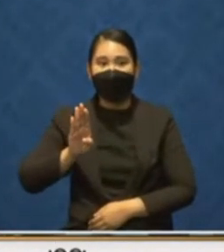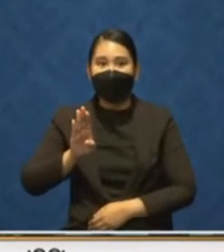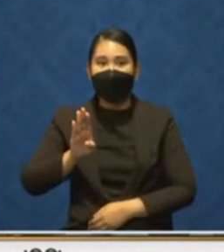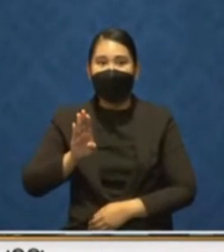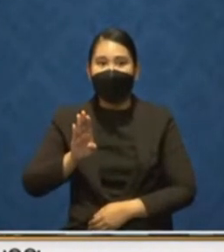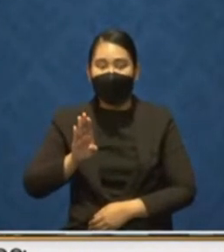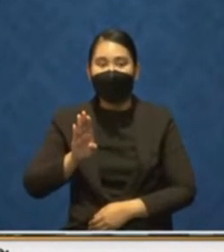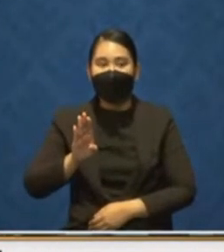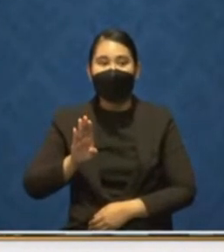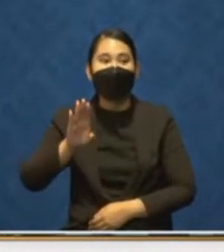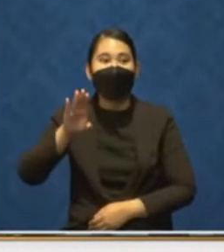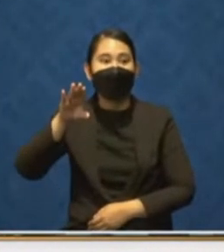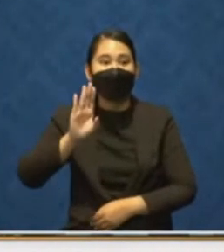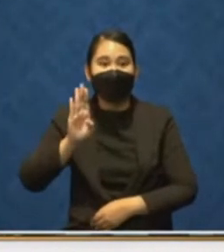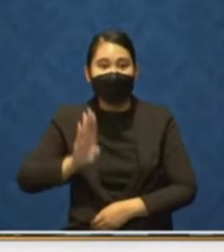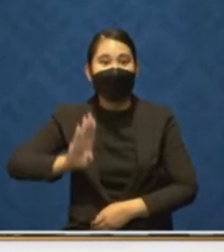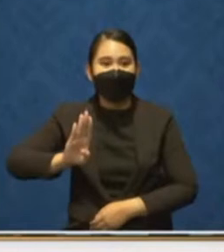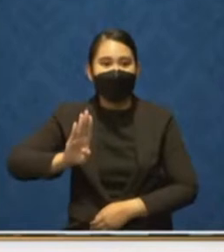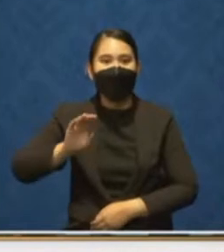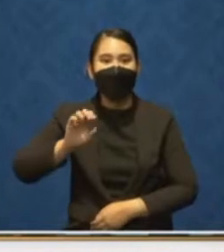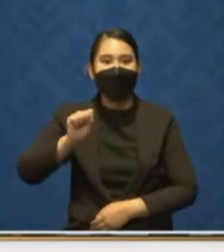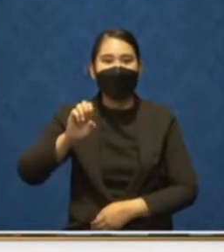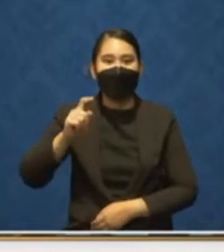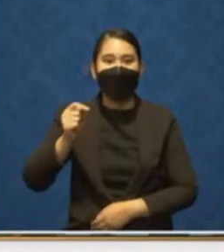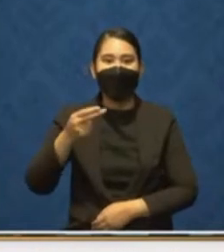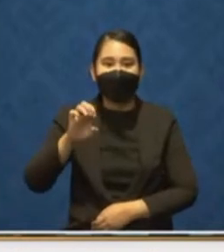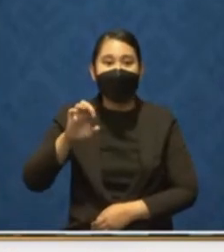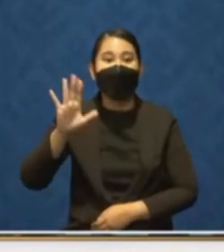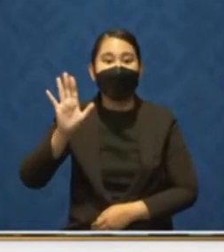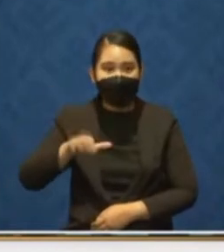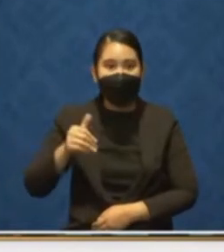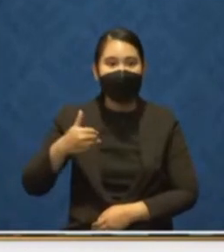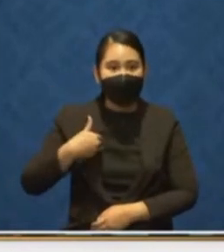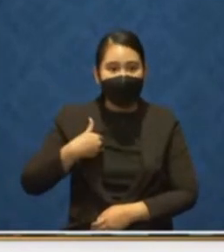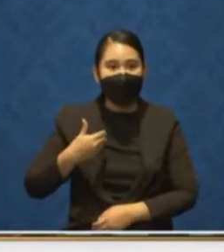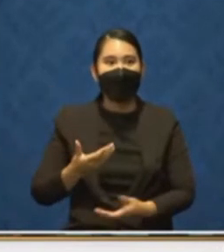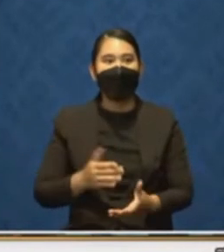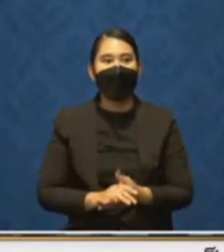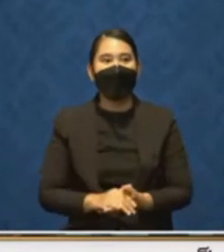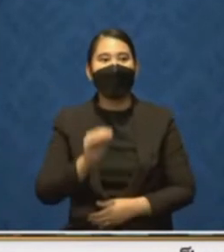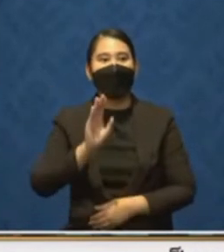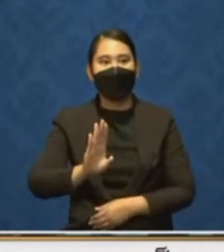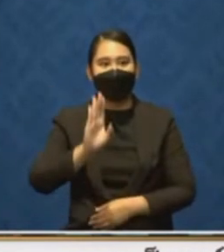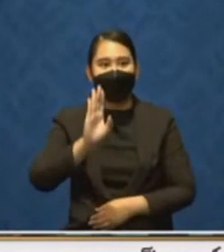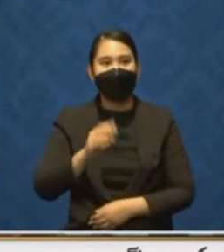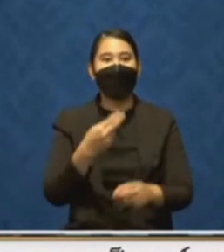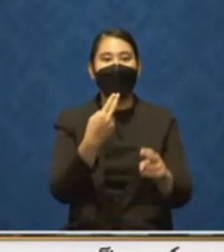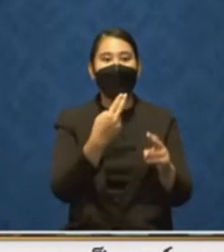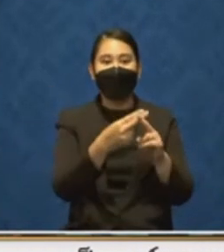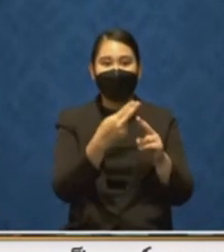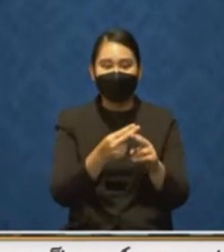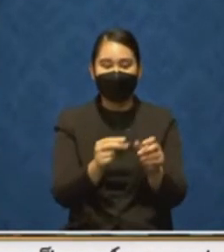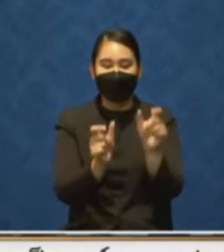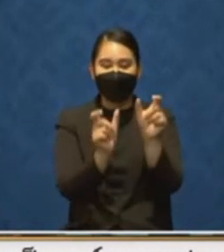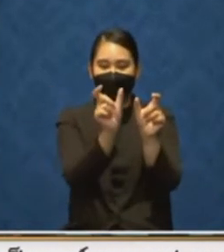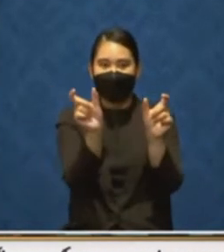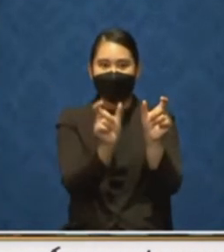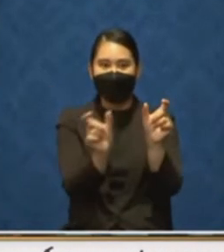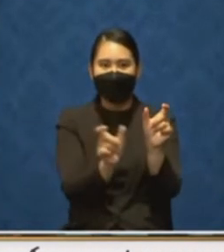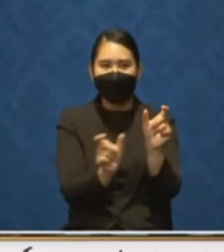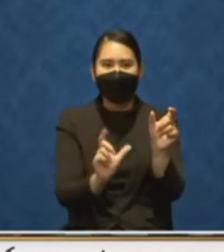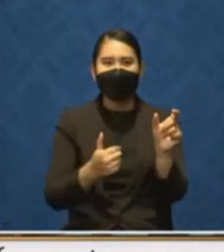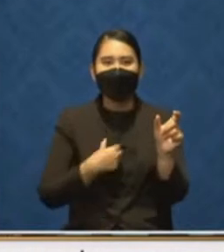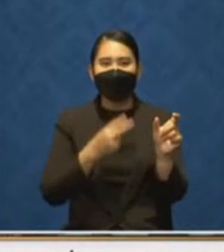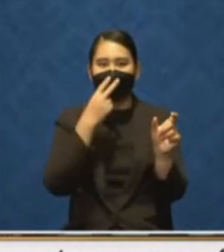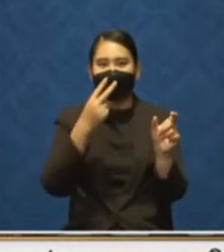บริษัทสิทธิยนต์กรุ๊ปจะมาไหมห้างหุ้นส่วนจำกัดสิทธิยนต์จะมาไม้บริษัทอินเตอร์คอนติเนนตัลจะมามั้ยพิษณุโทรกิจบ่เคยไปดู